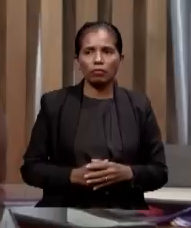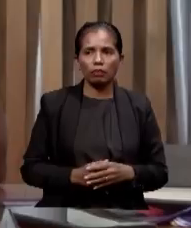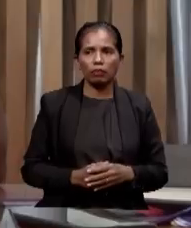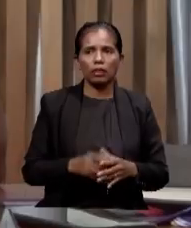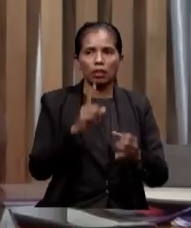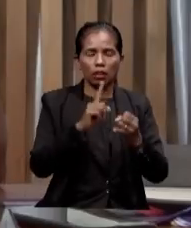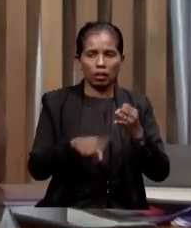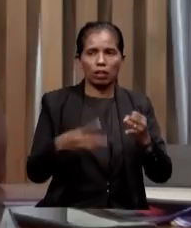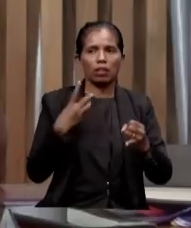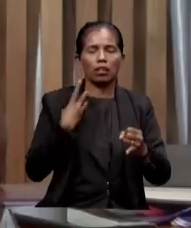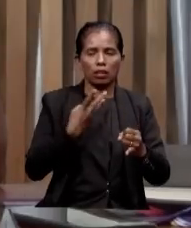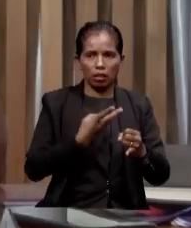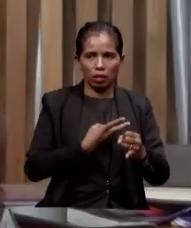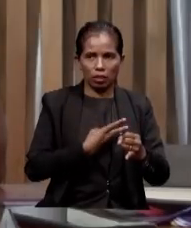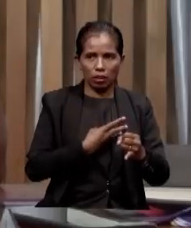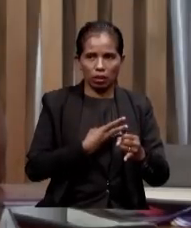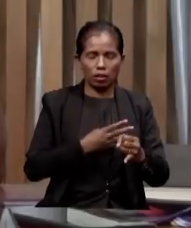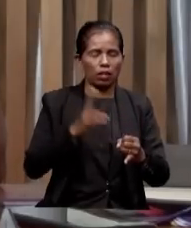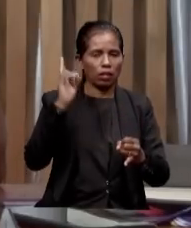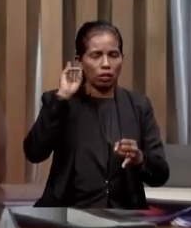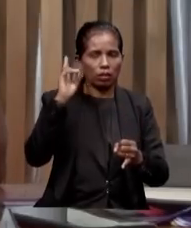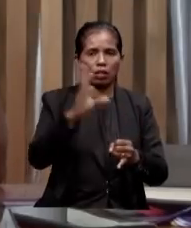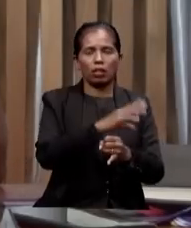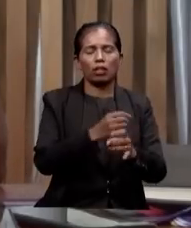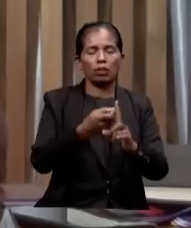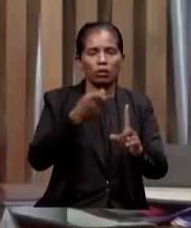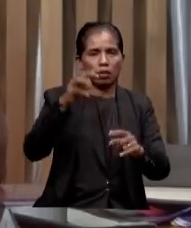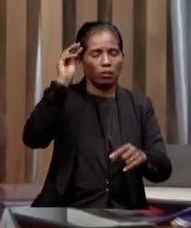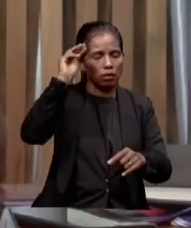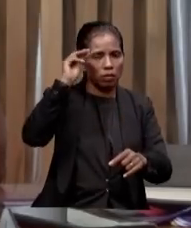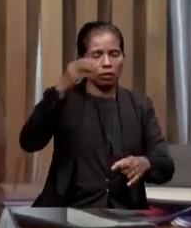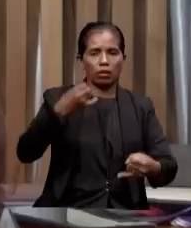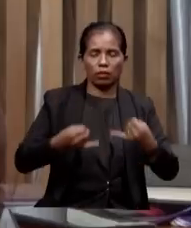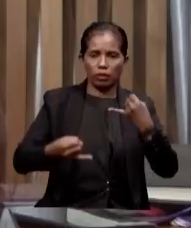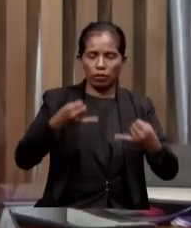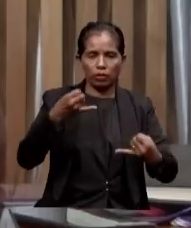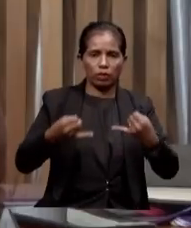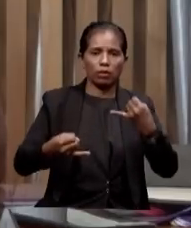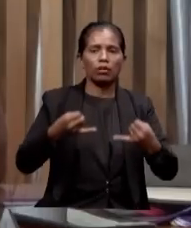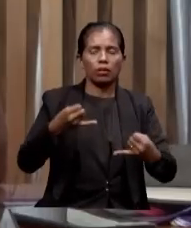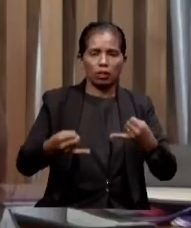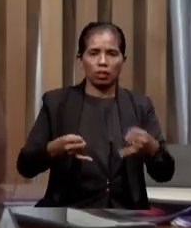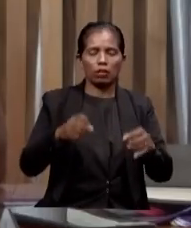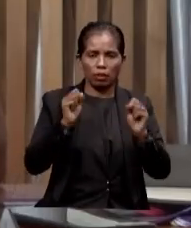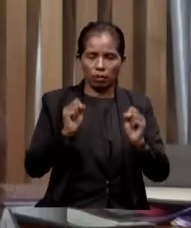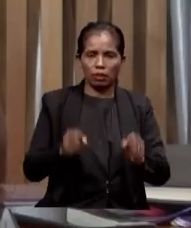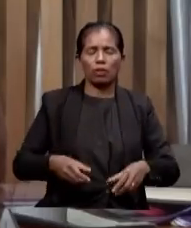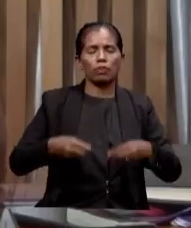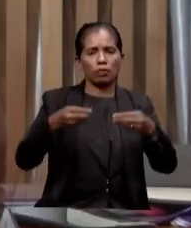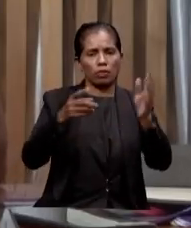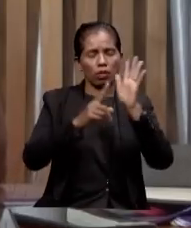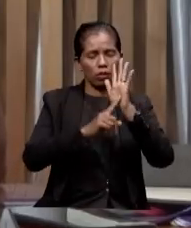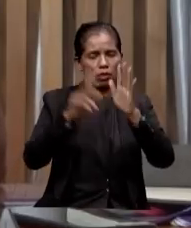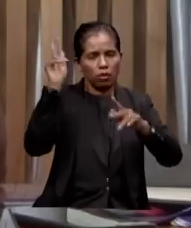ikus mai ita se rona hosi ministério justiça ga hosi parte justiça ne maka se fosai